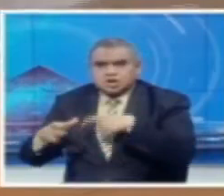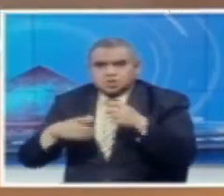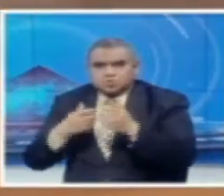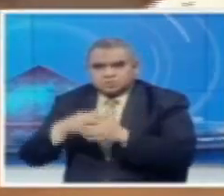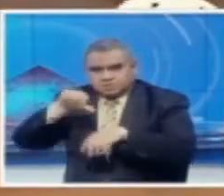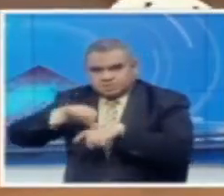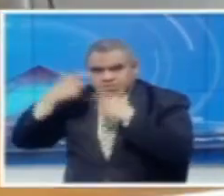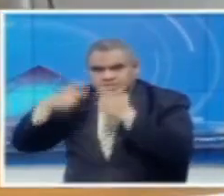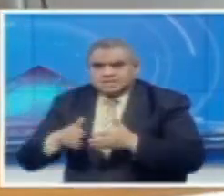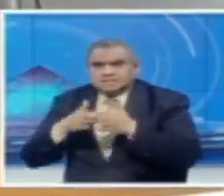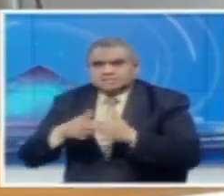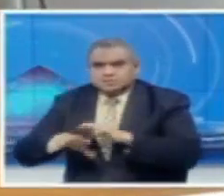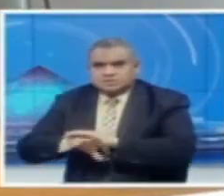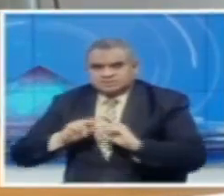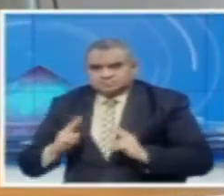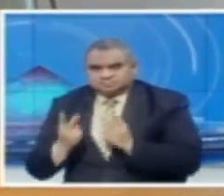في منطقة القناة.